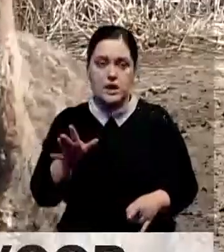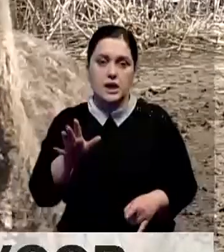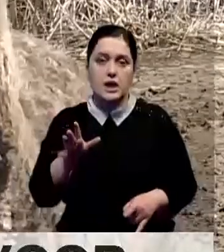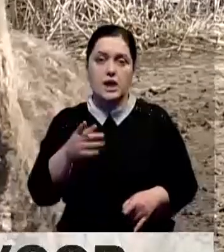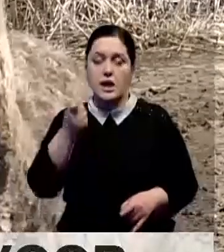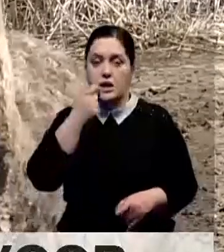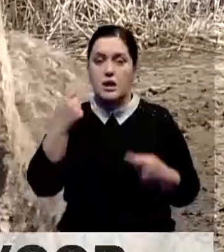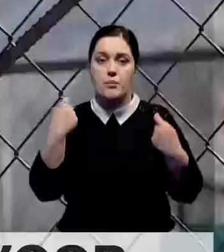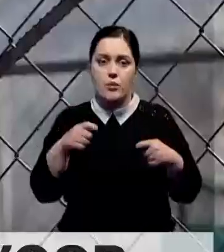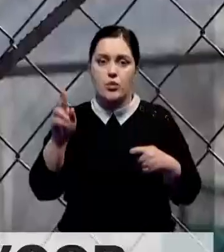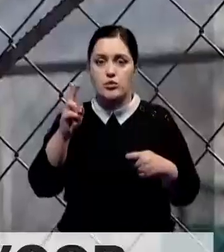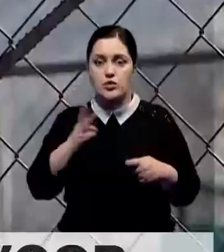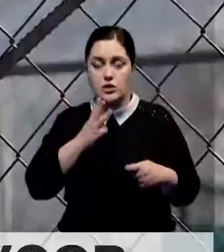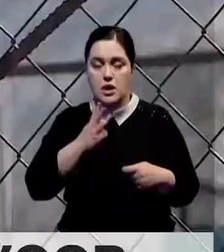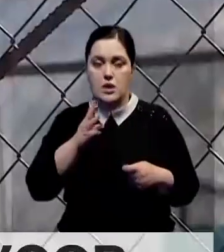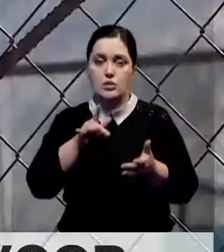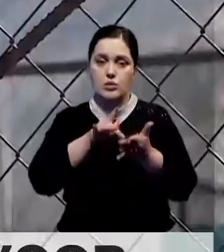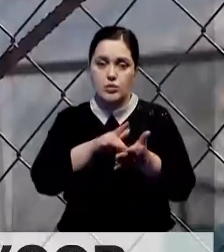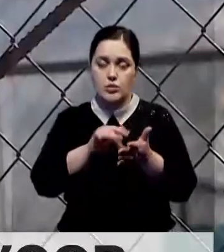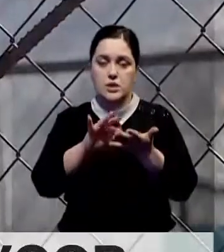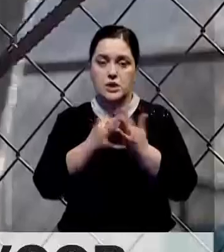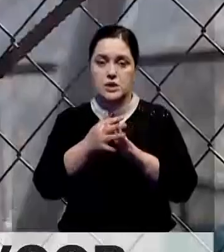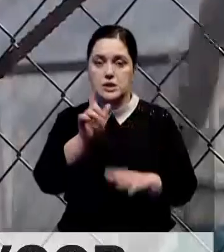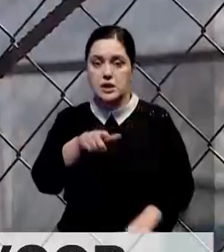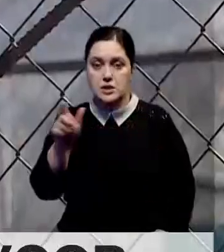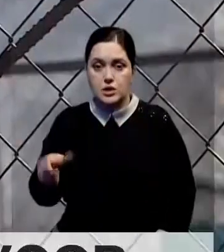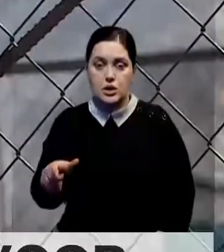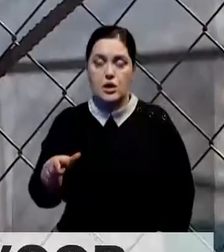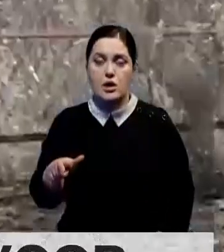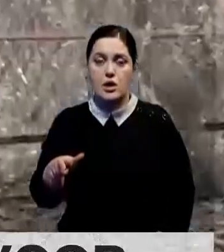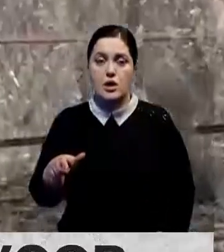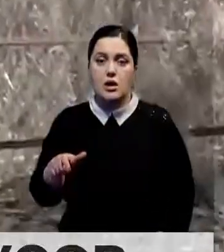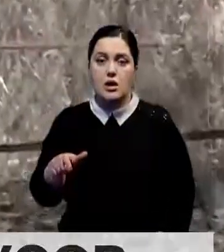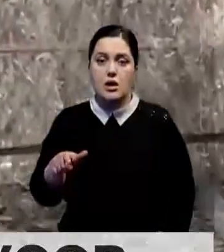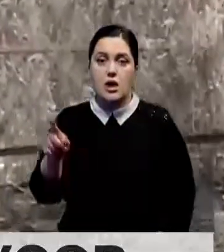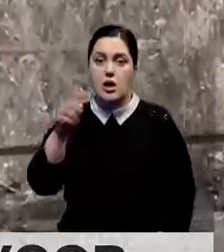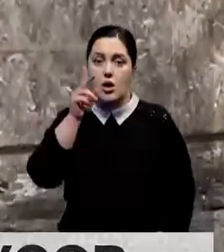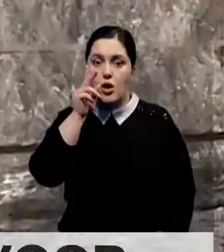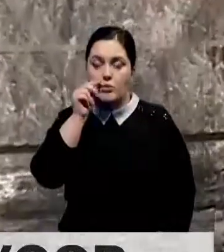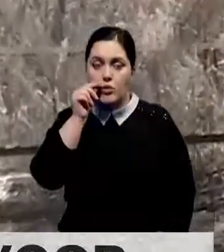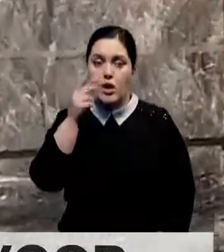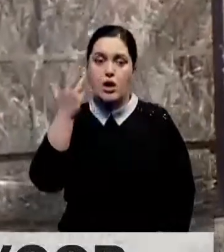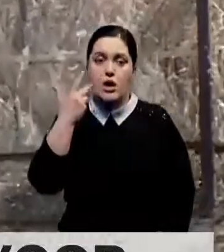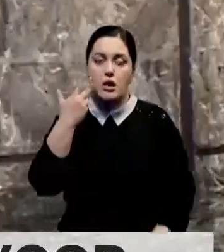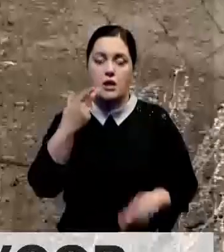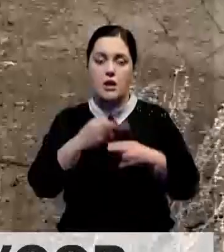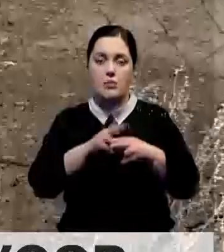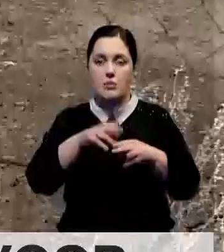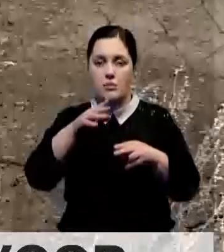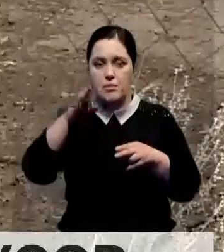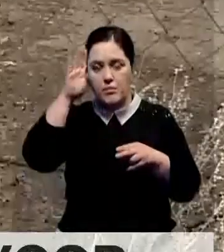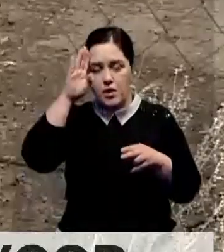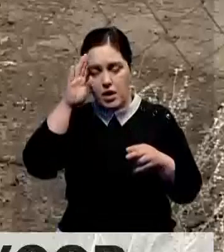яйца тут продают всем желающим и туристам и сельчанам но в период кладки самцы становятся недружелюбными в том году